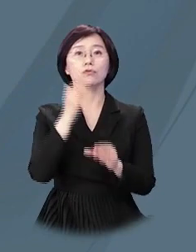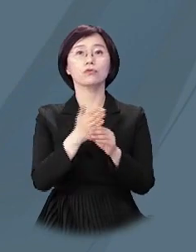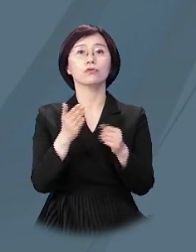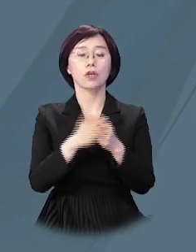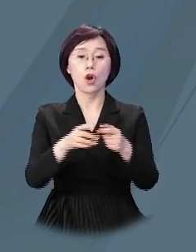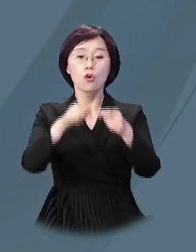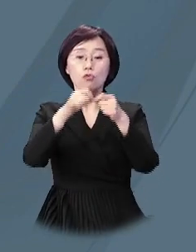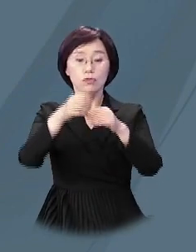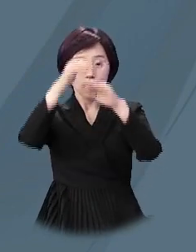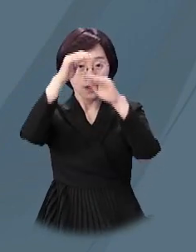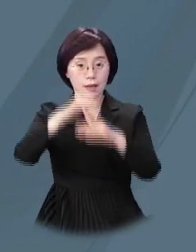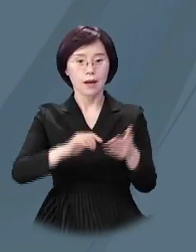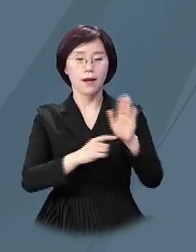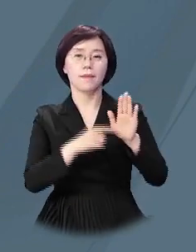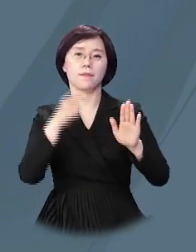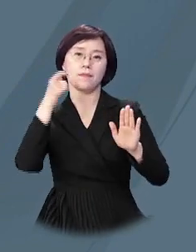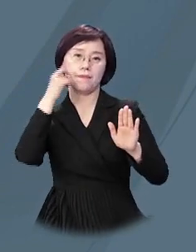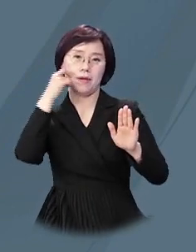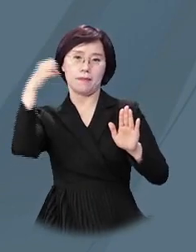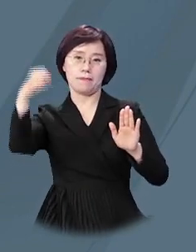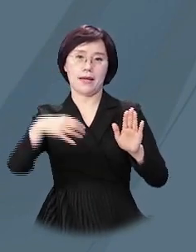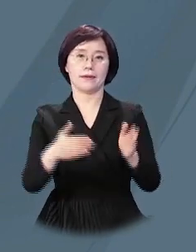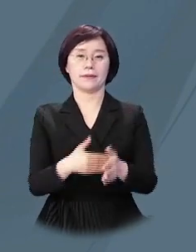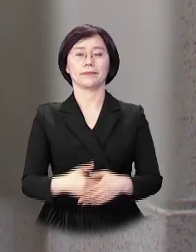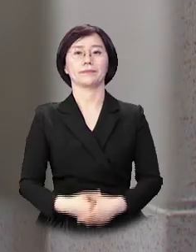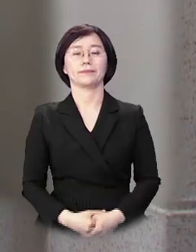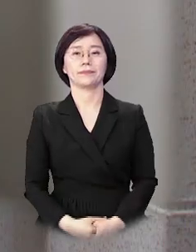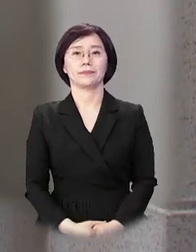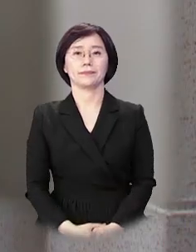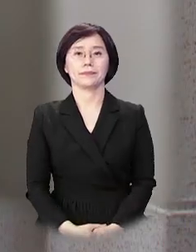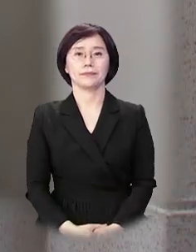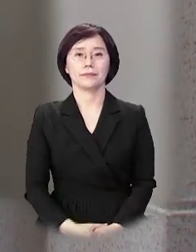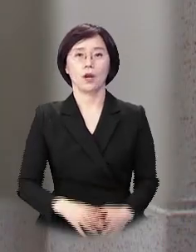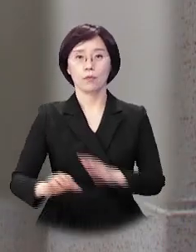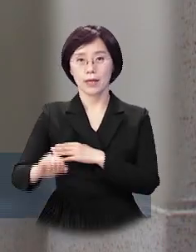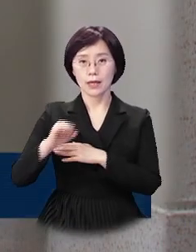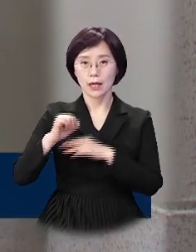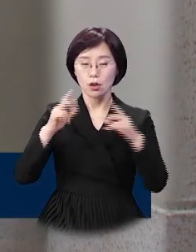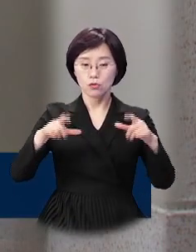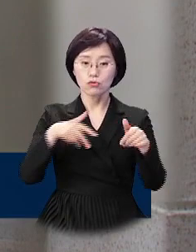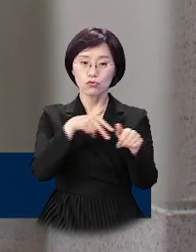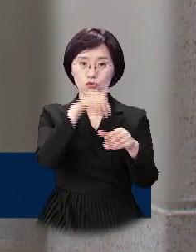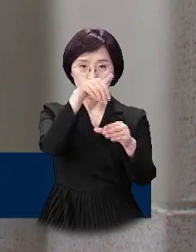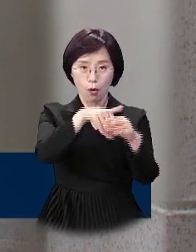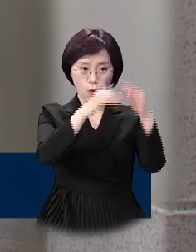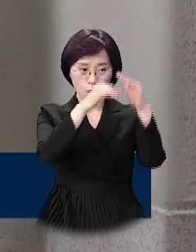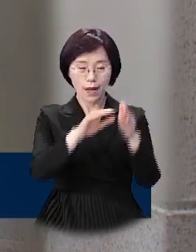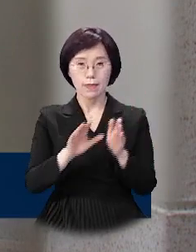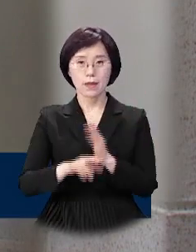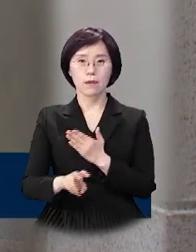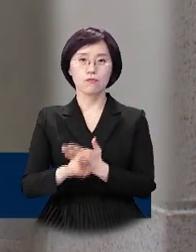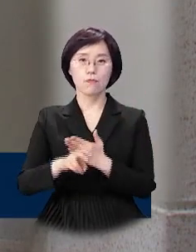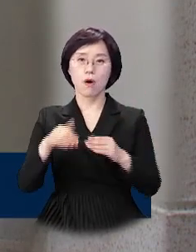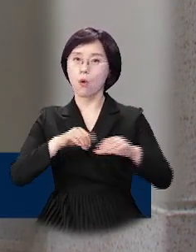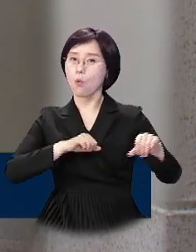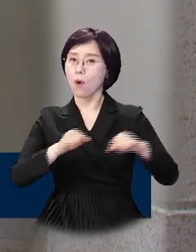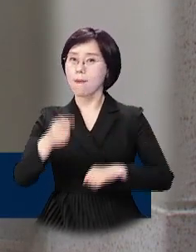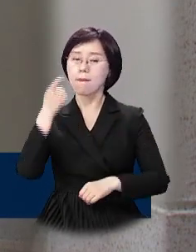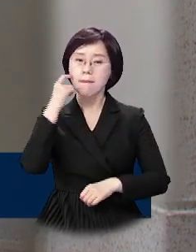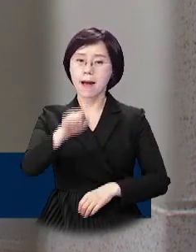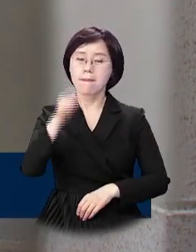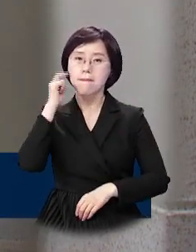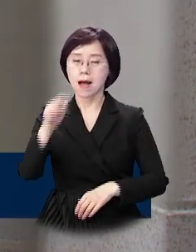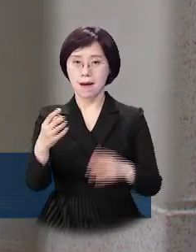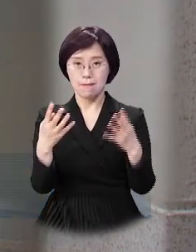구체적인 내용은 알려줄 수 없다고 뵙겠습니다 국민의 명 더 꿈 수 경선 과정의 불법 선거운동을 한 정황들이